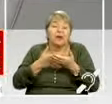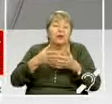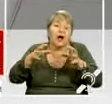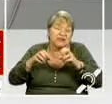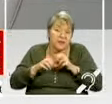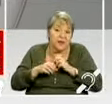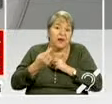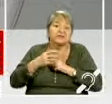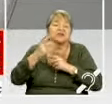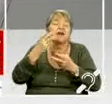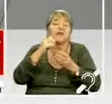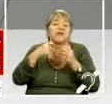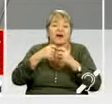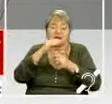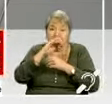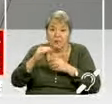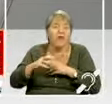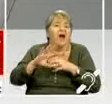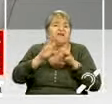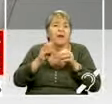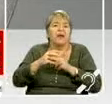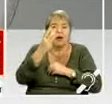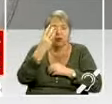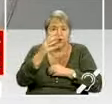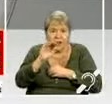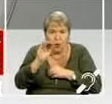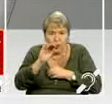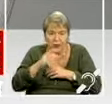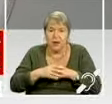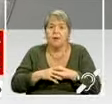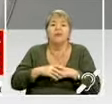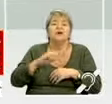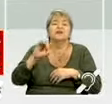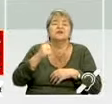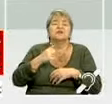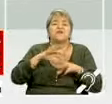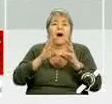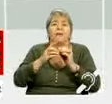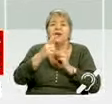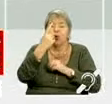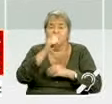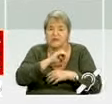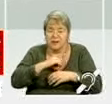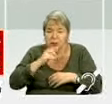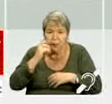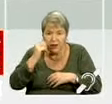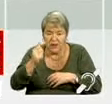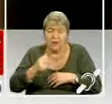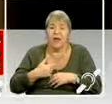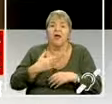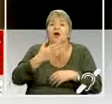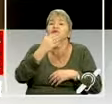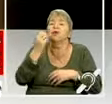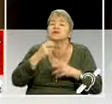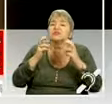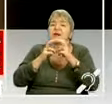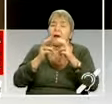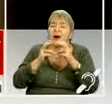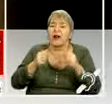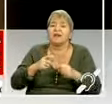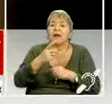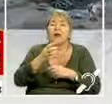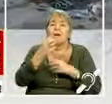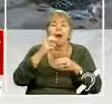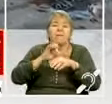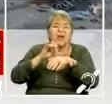tariful plafonat. Este vorba de familiile cu cel puțin 3 copii și cele monoparentale, cei care folosesc aparate medicale care consumă multă electricitate,